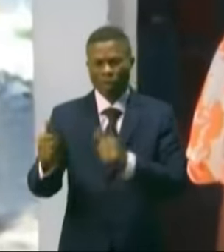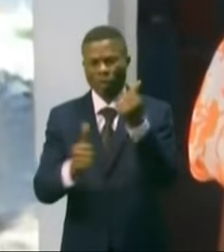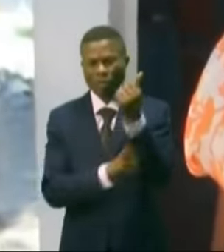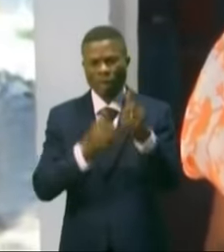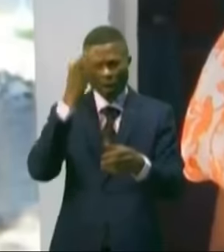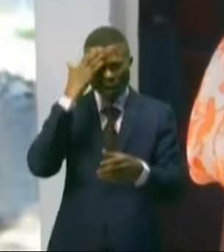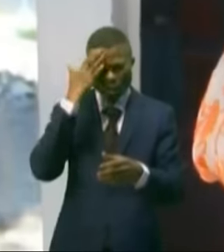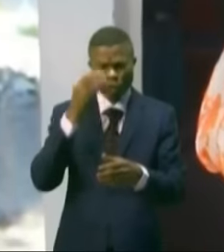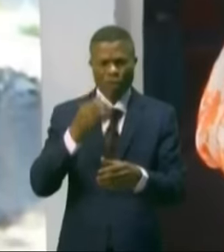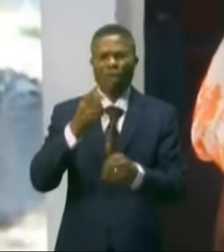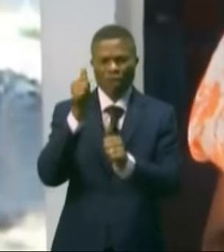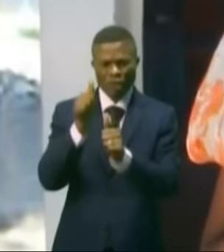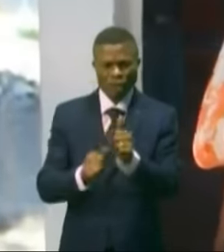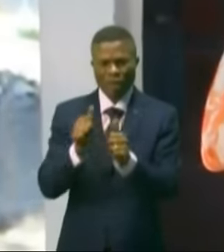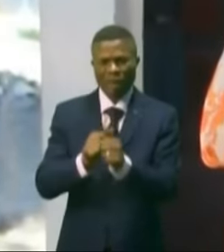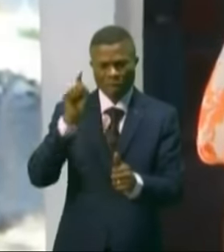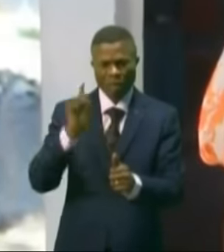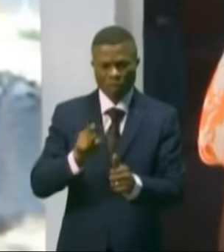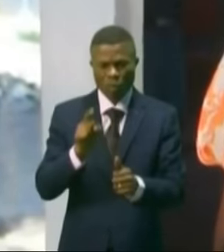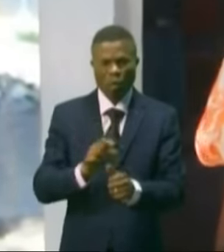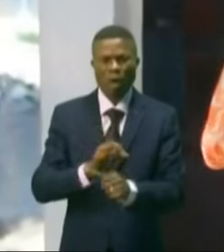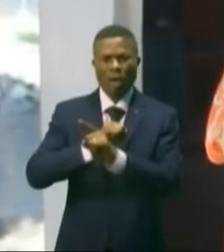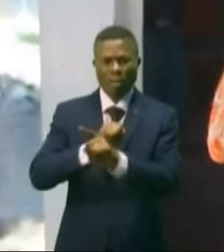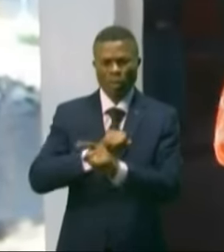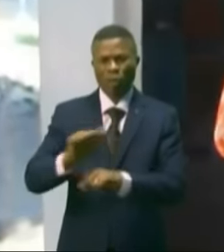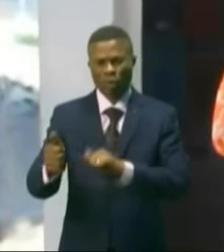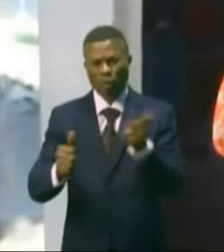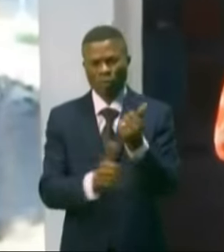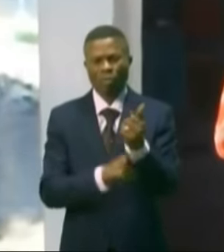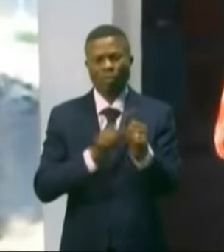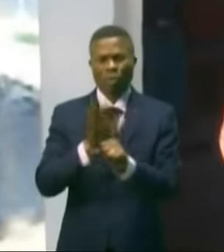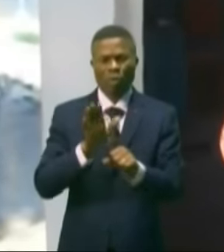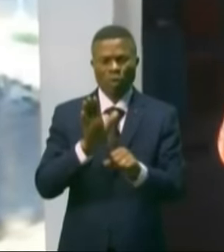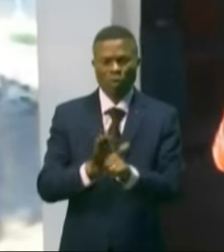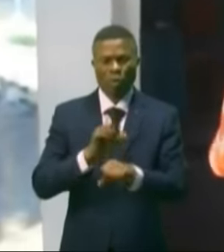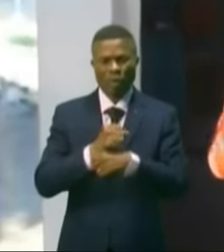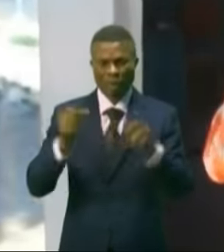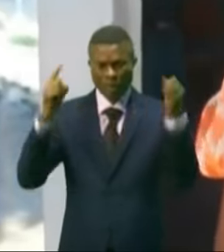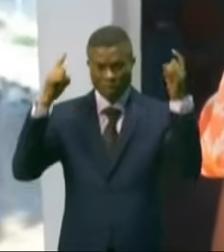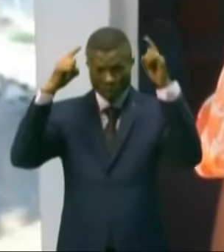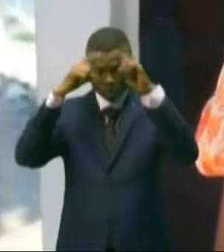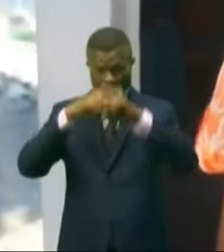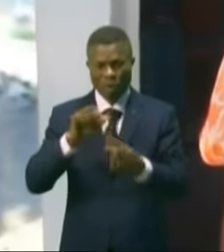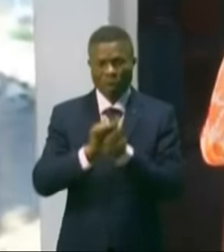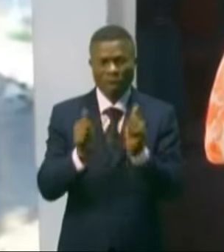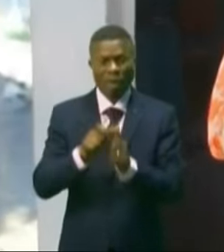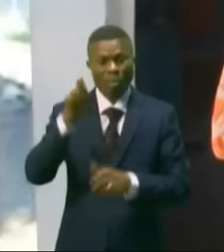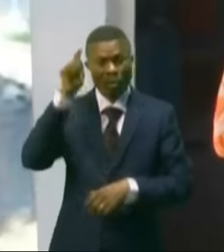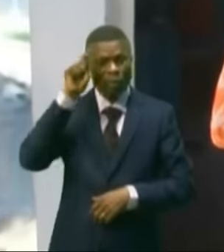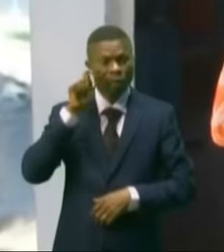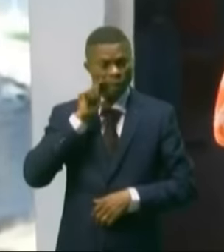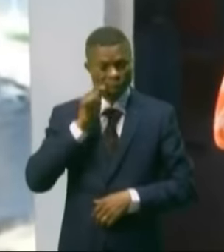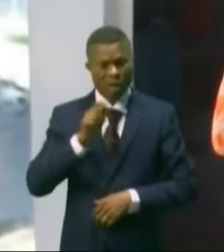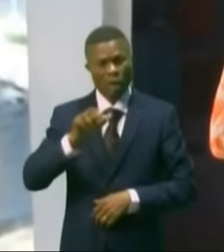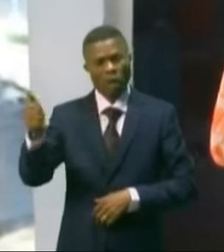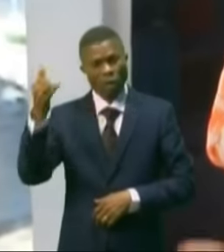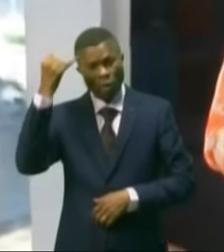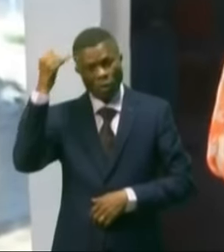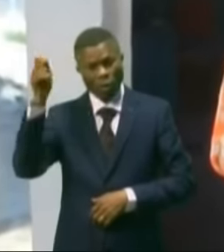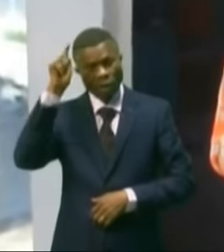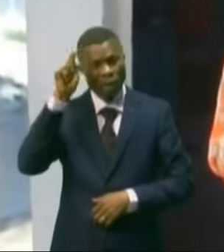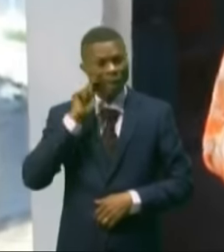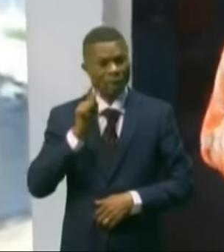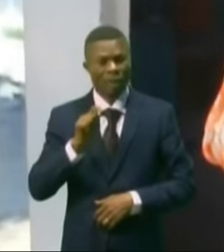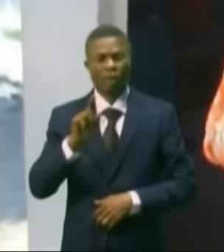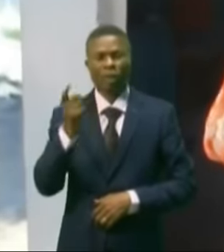ou le mécanisme genre. Parce que plusieurs personnes prêtent confusion sur ce qui est de genre. Il y a ceux-là qui pensent que le genre c'est le